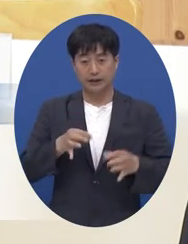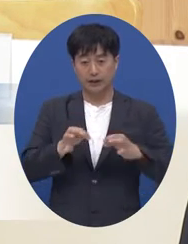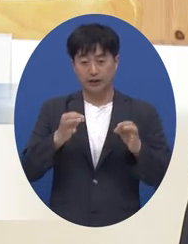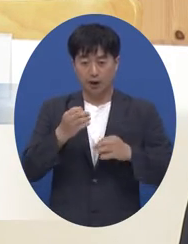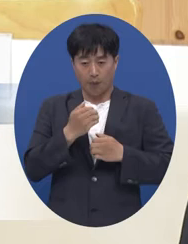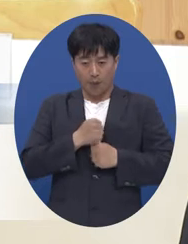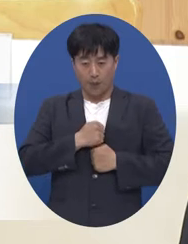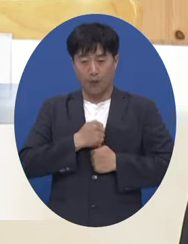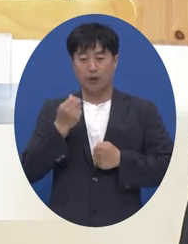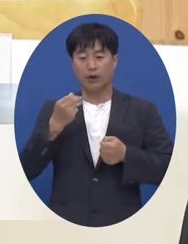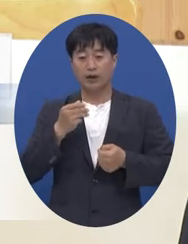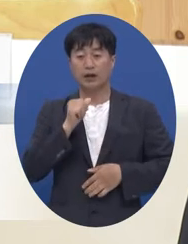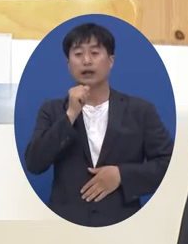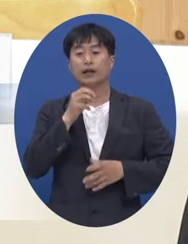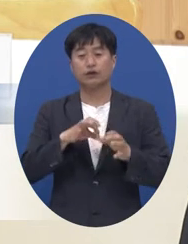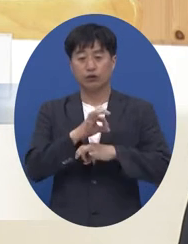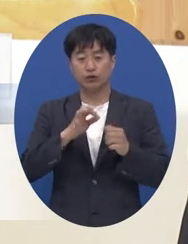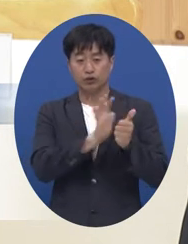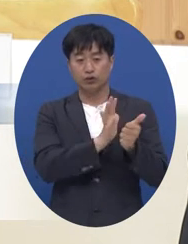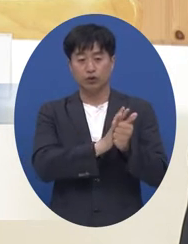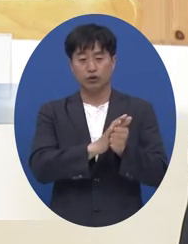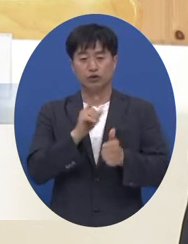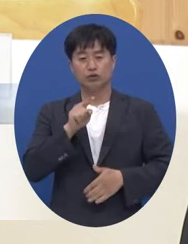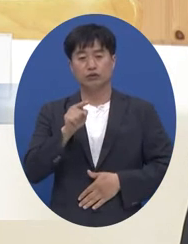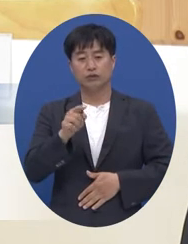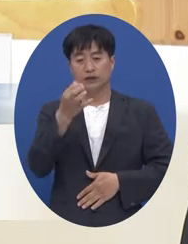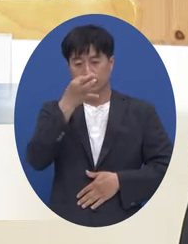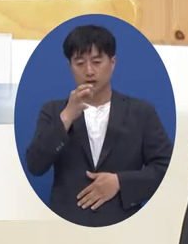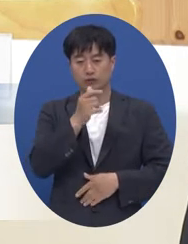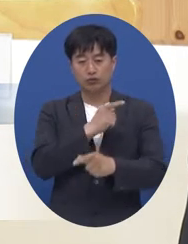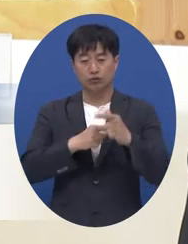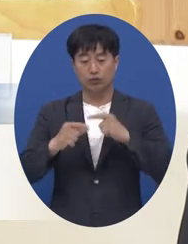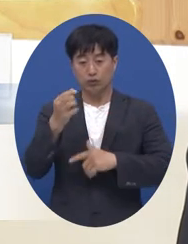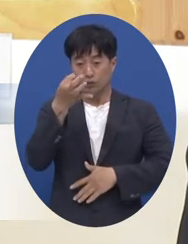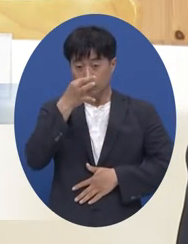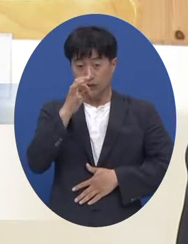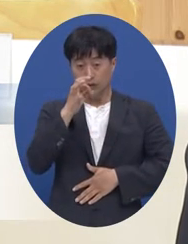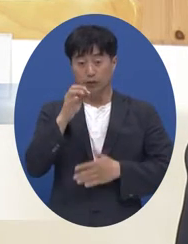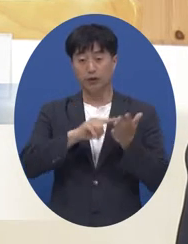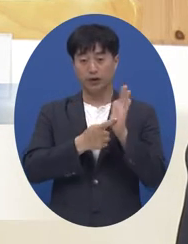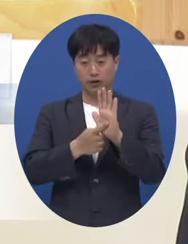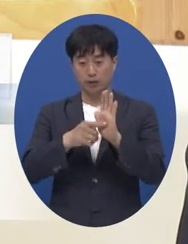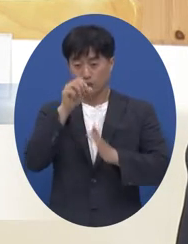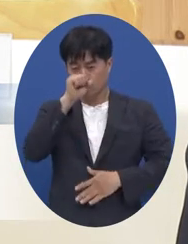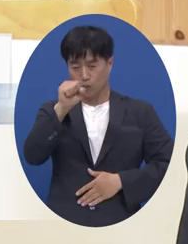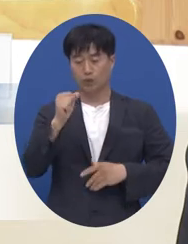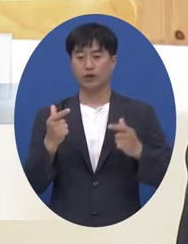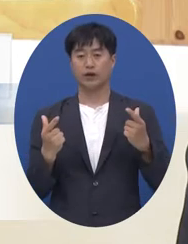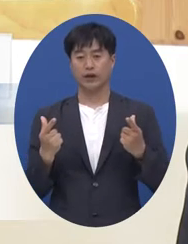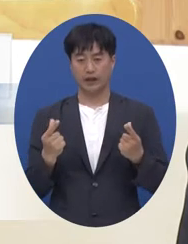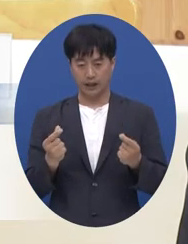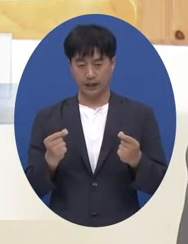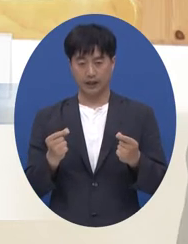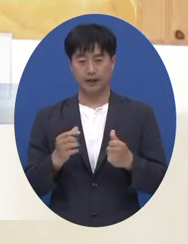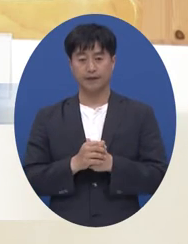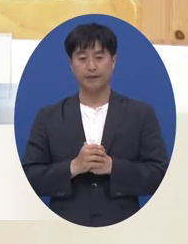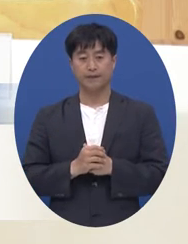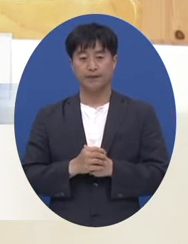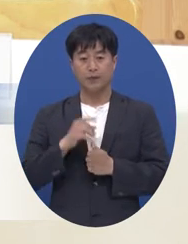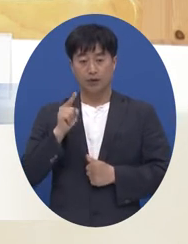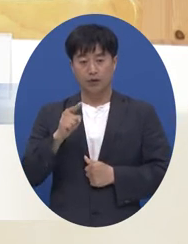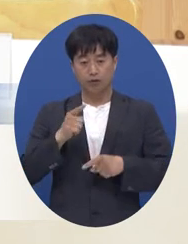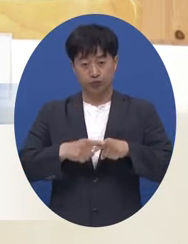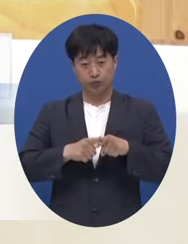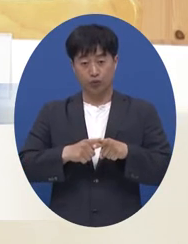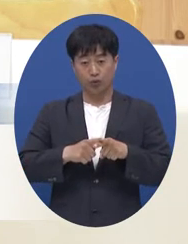또 서민경제 지원 이런 효과들이 좀 더 효율적으로 발휘될 수 있으면 좋겠는데 그런